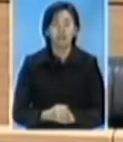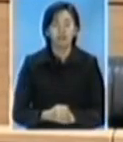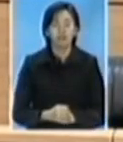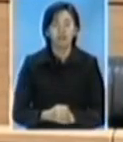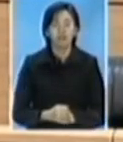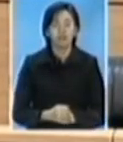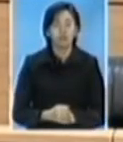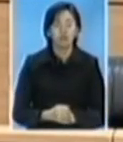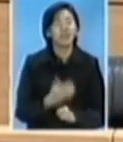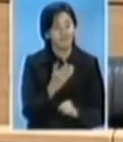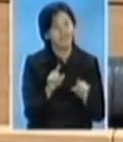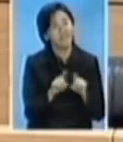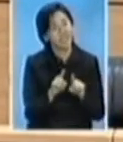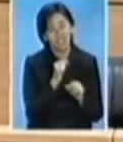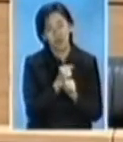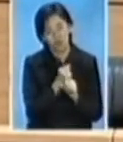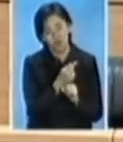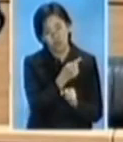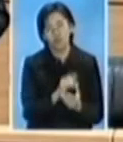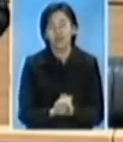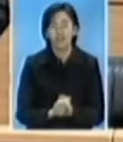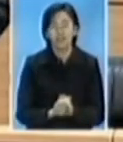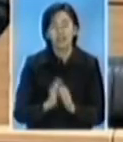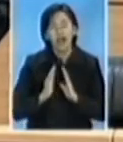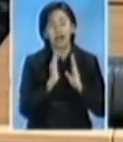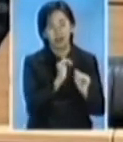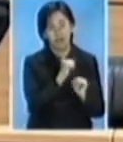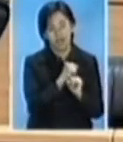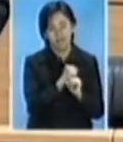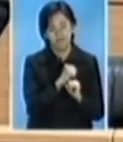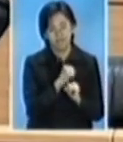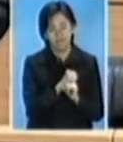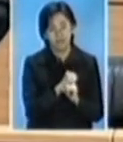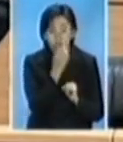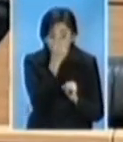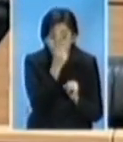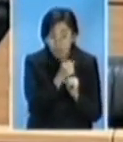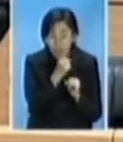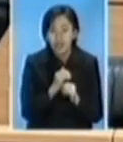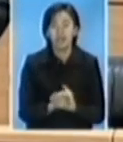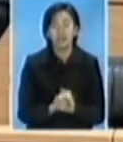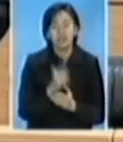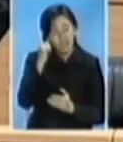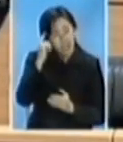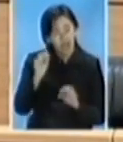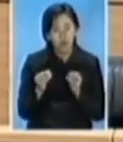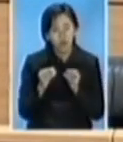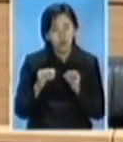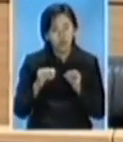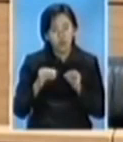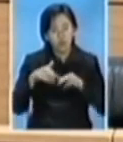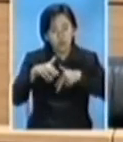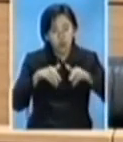เชกเช่นเดียวกับที่ท่านเป็นอยู่เอาต้นแบบนี้ไปสร้างความคิดไหมครับถ้าท่านเห็นด้วยท่านบ